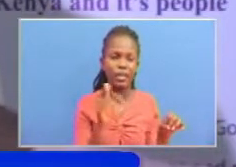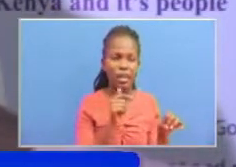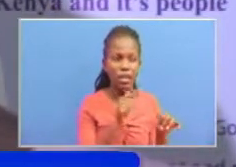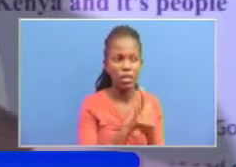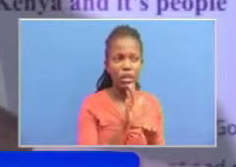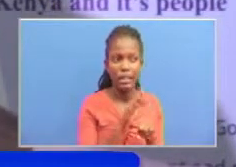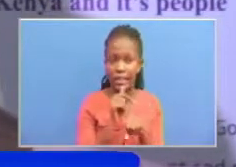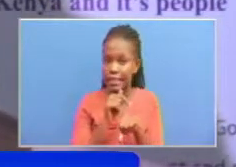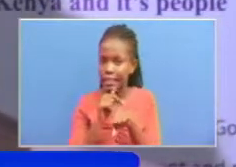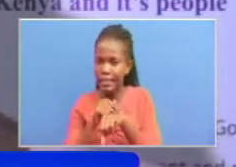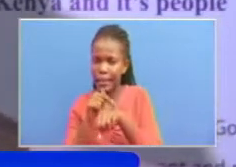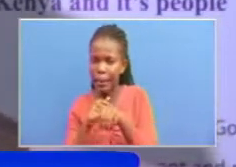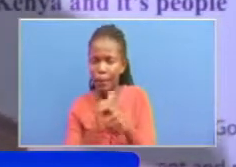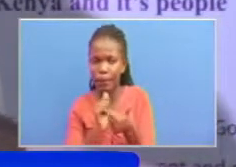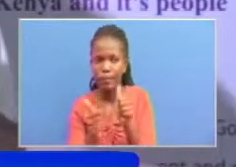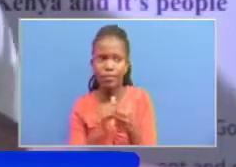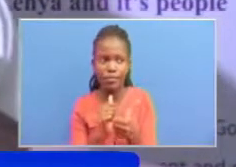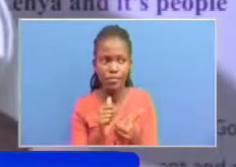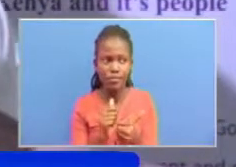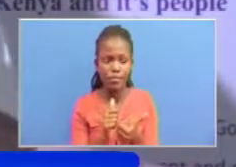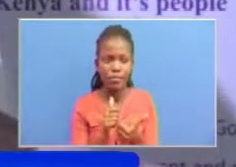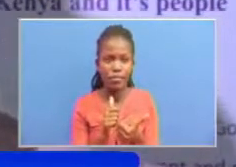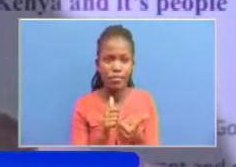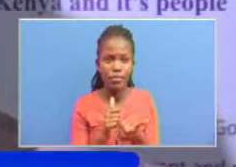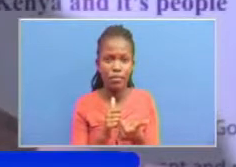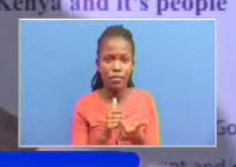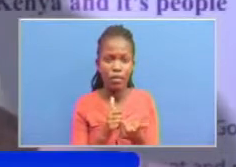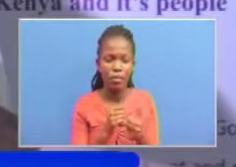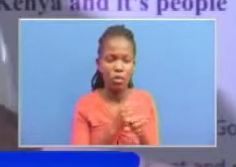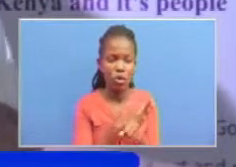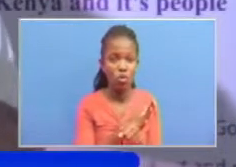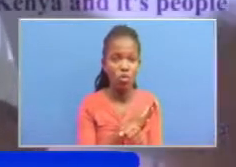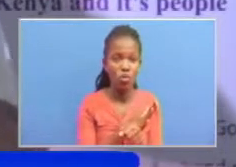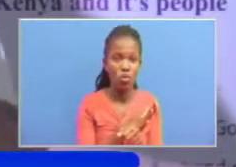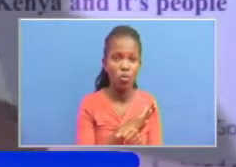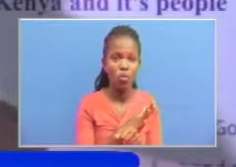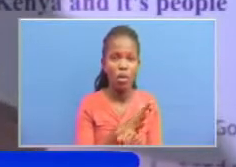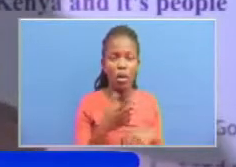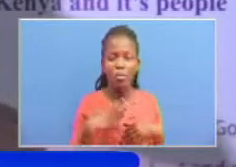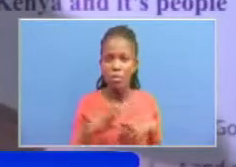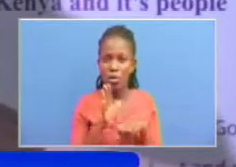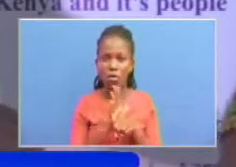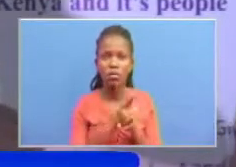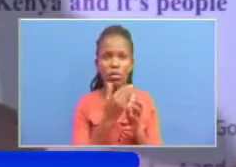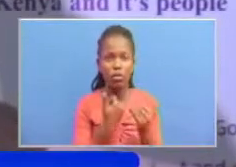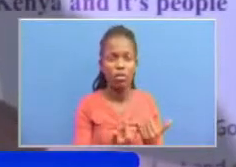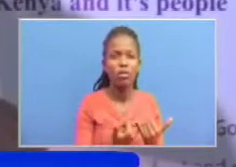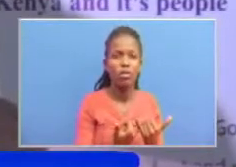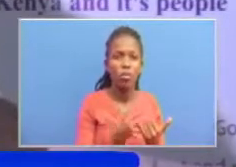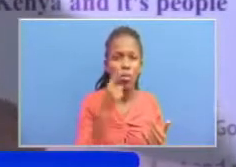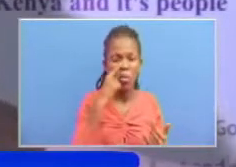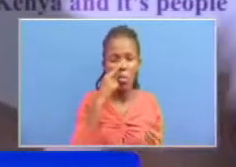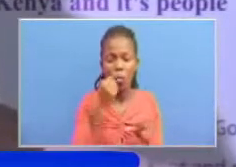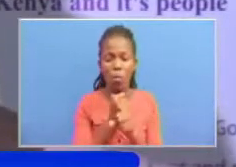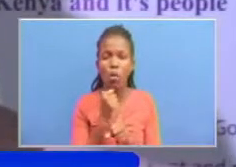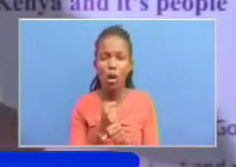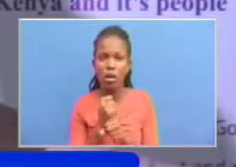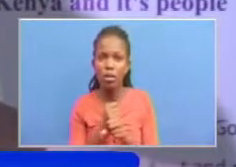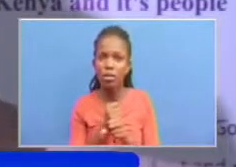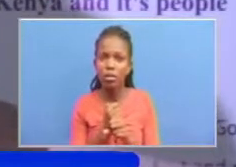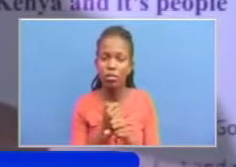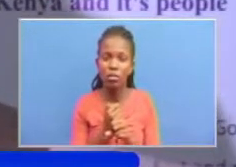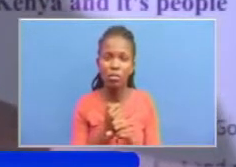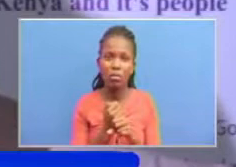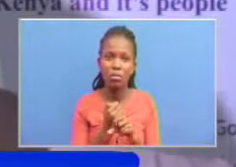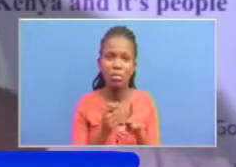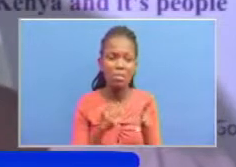huu wa janga la corona, kwa sababu watu wengi sasa wanafanya kazi toka nyumbani, watu wengi sasa